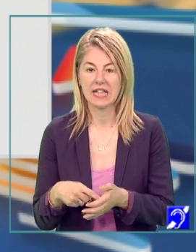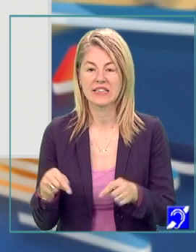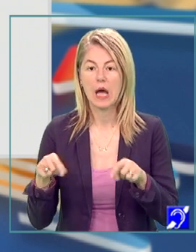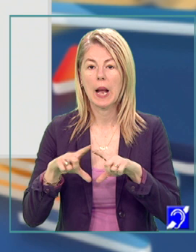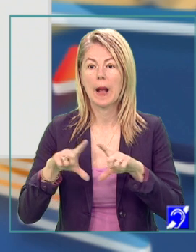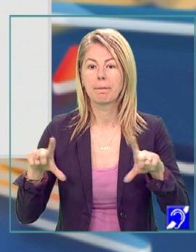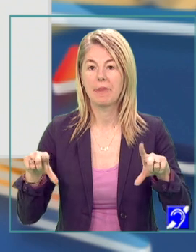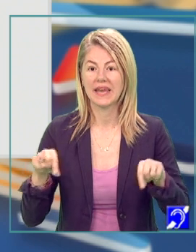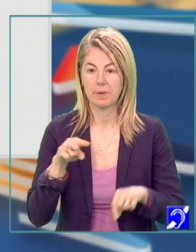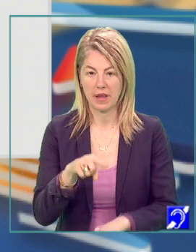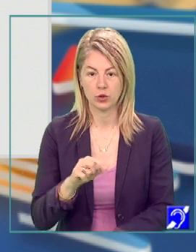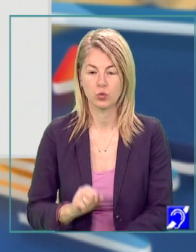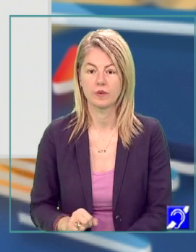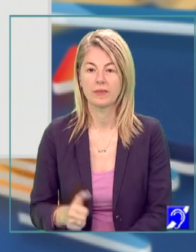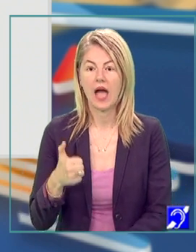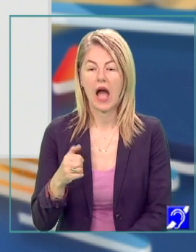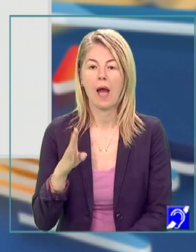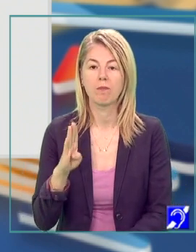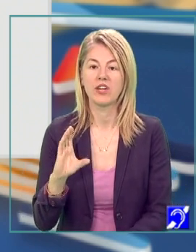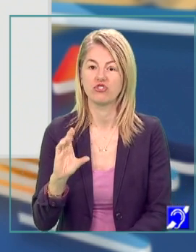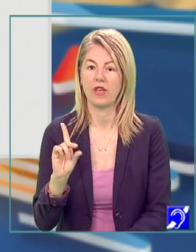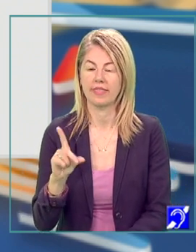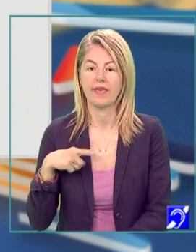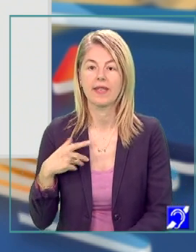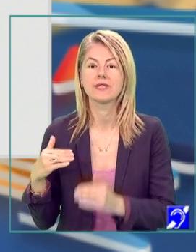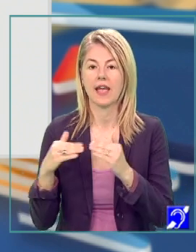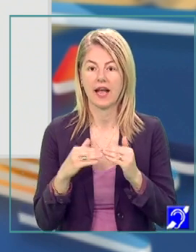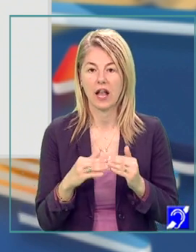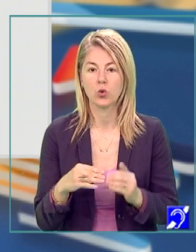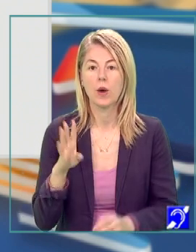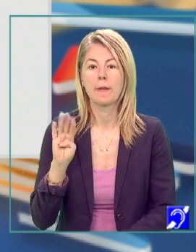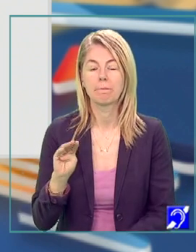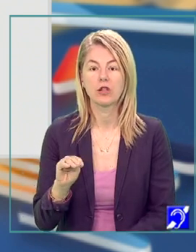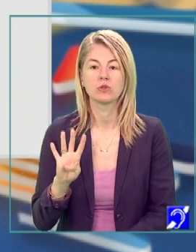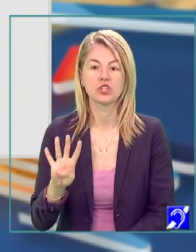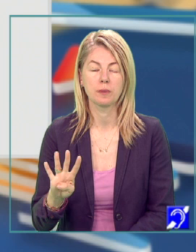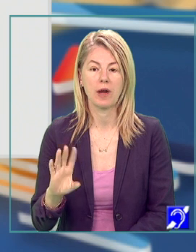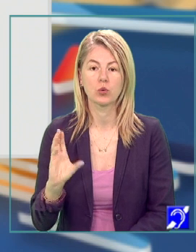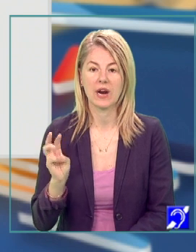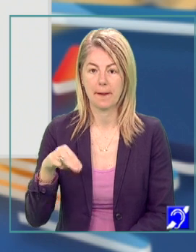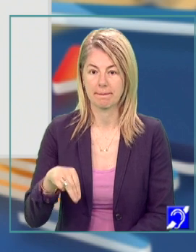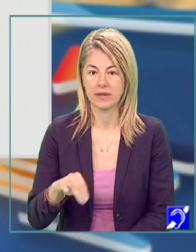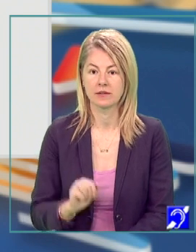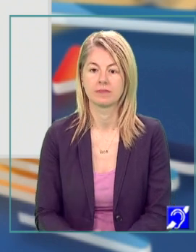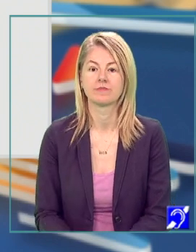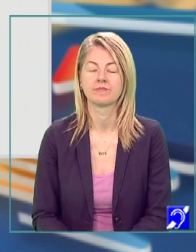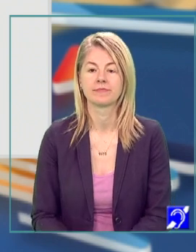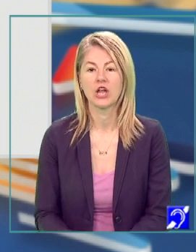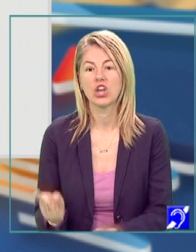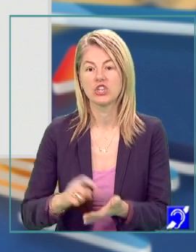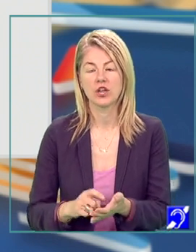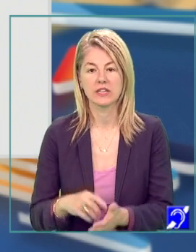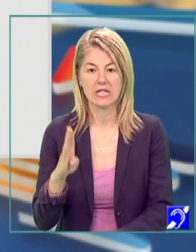perimetrul paralelogramului ABCD este egal cu 44 de cm. Cerința